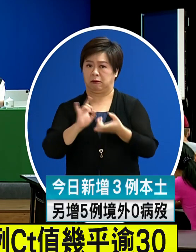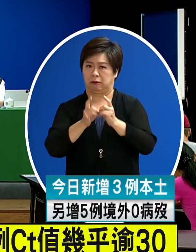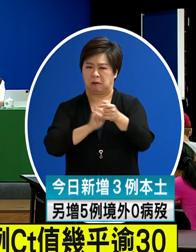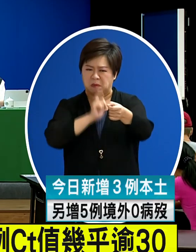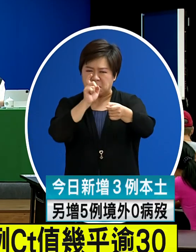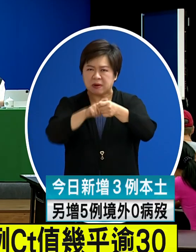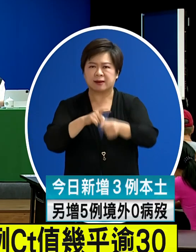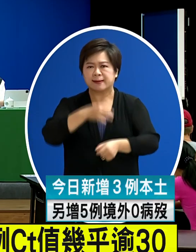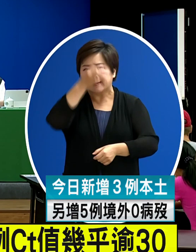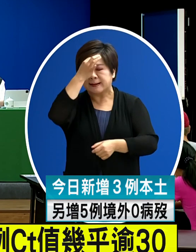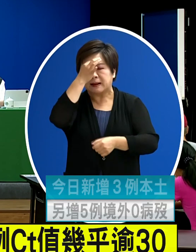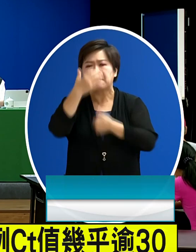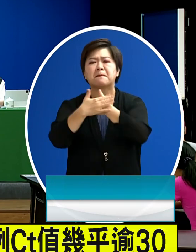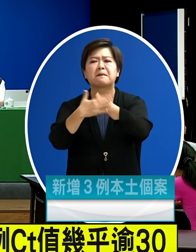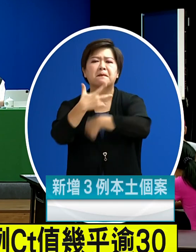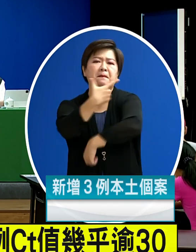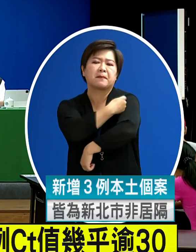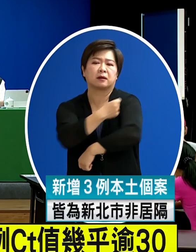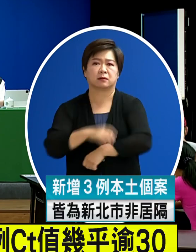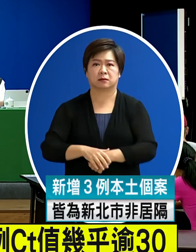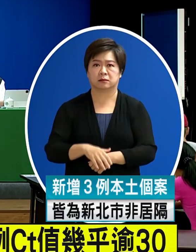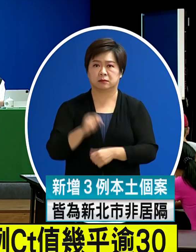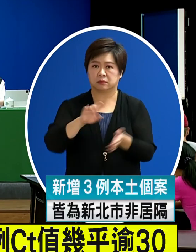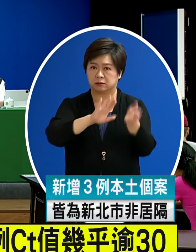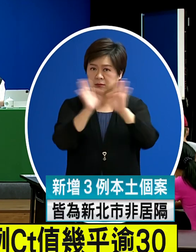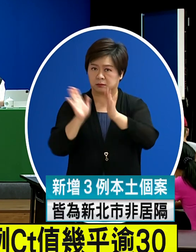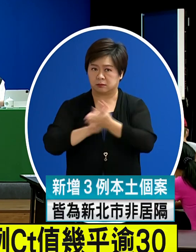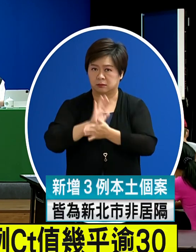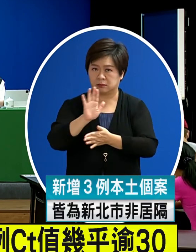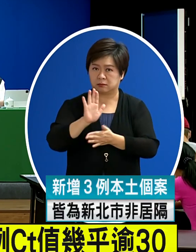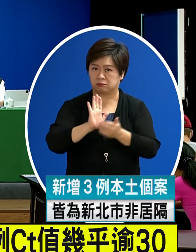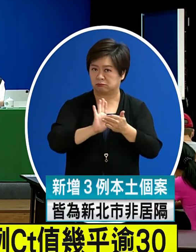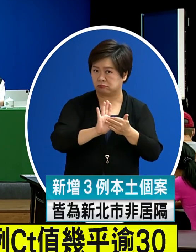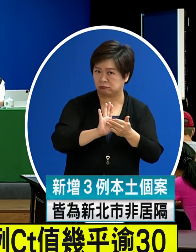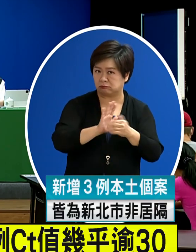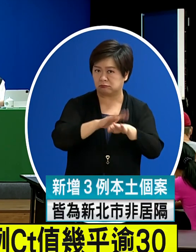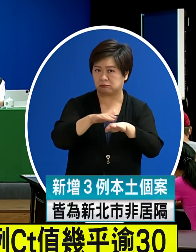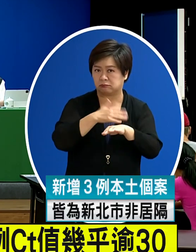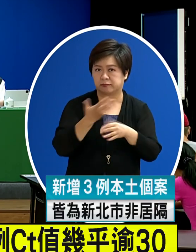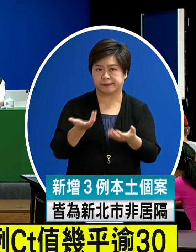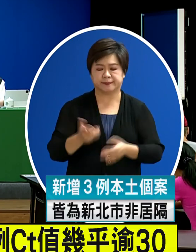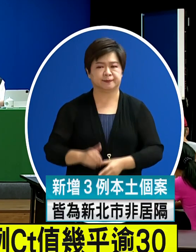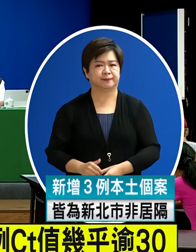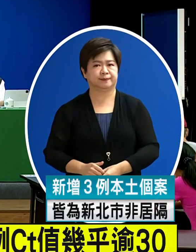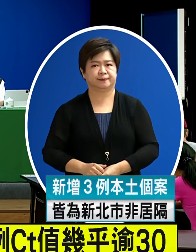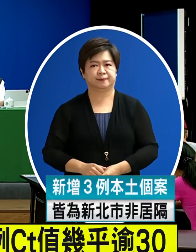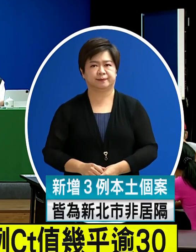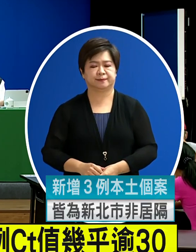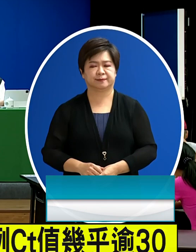目的为了打疫苗。想问这种状况是不是之后有什么样的资格限制吗？谢谢。